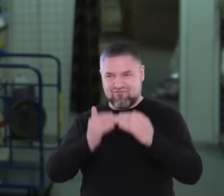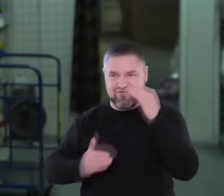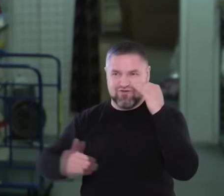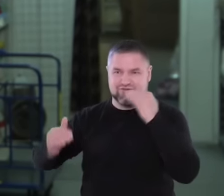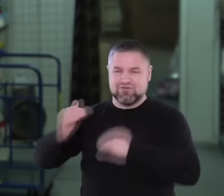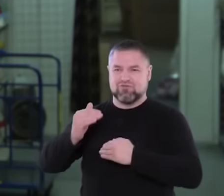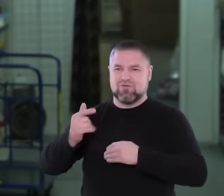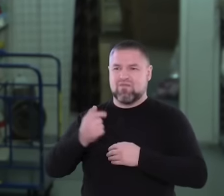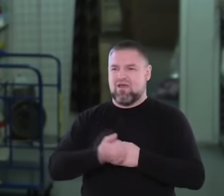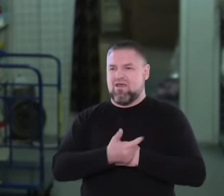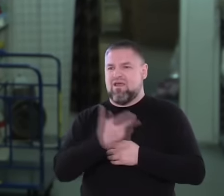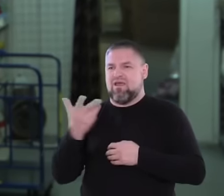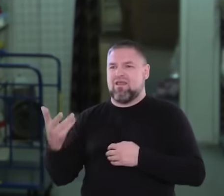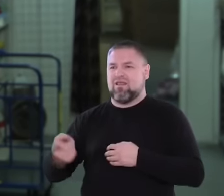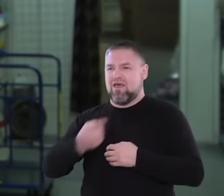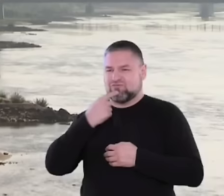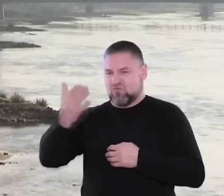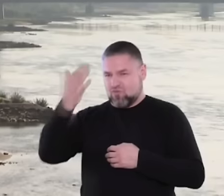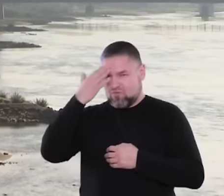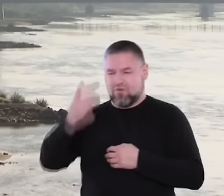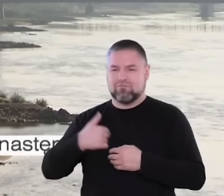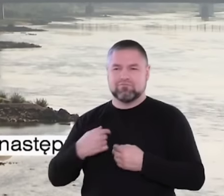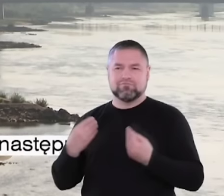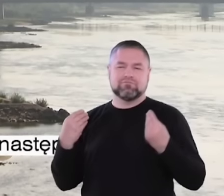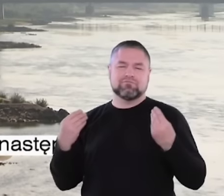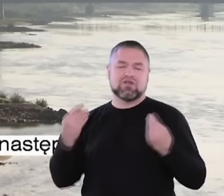języków. Po prostu mój ideał.